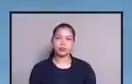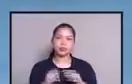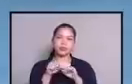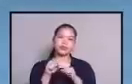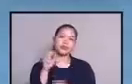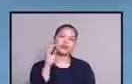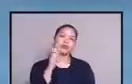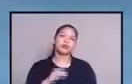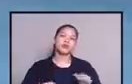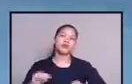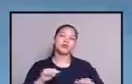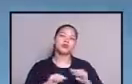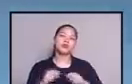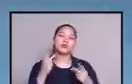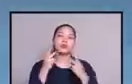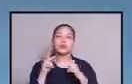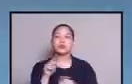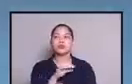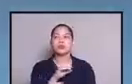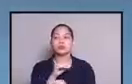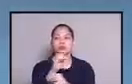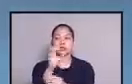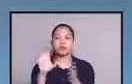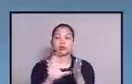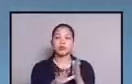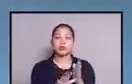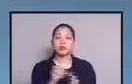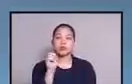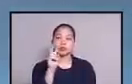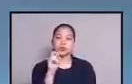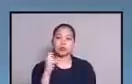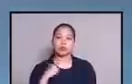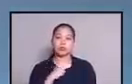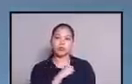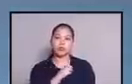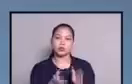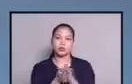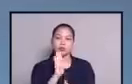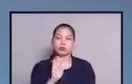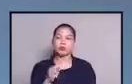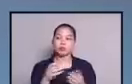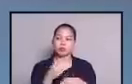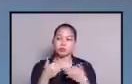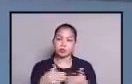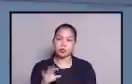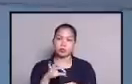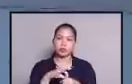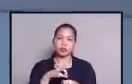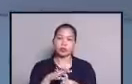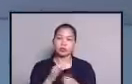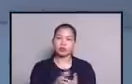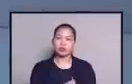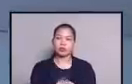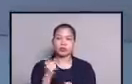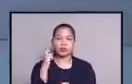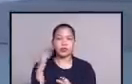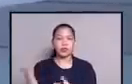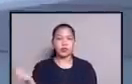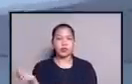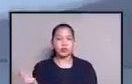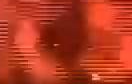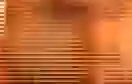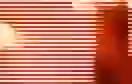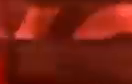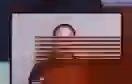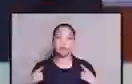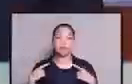Simulan natin ang aksyon sa proklamasyon ng COMELEC sa 12 senador na nanalo sa katatapos lang na eleksyon. Para sa update live